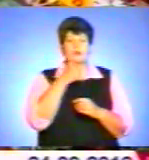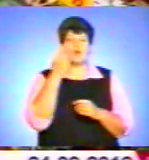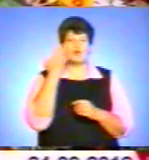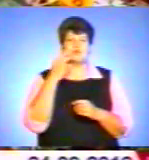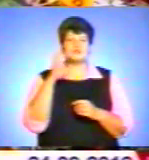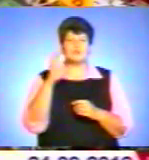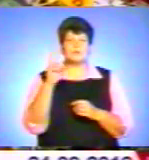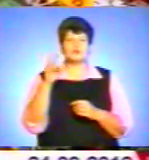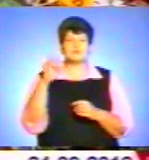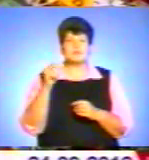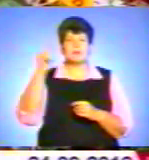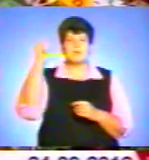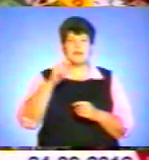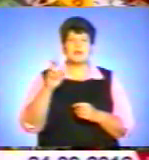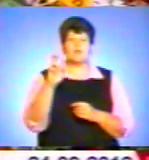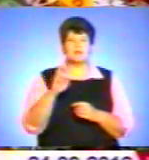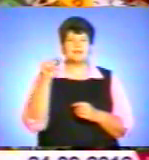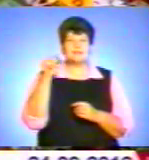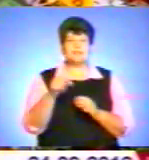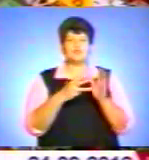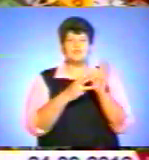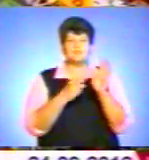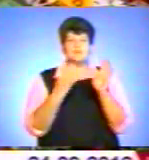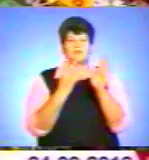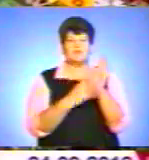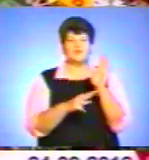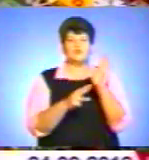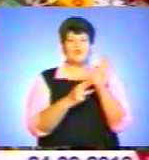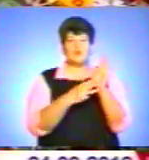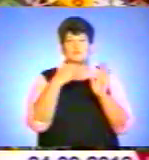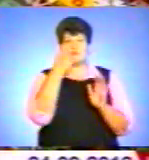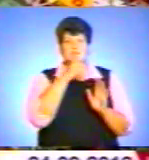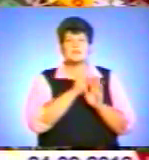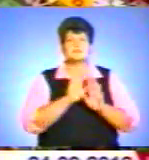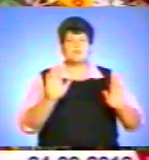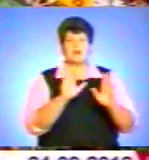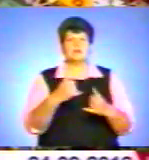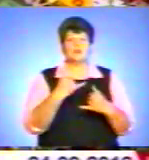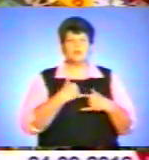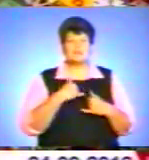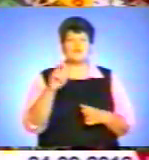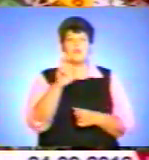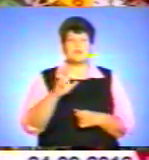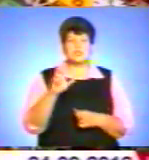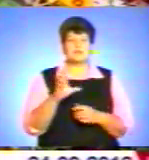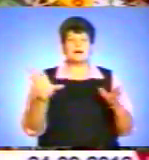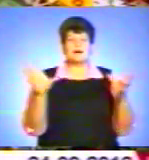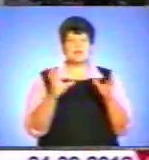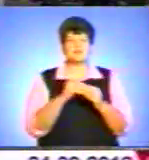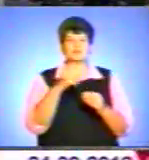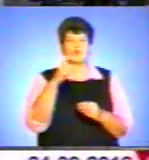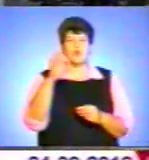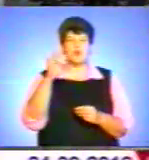Крушельницька приїжджала у Бережани. Це був 1898 рік. Вона співала у нас у Бережанах разом з хором